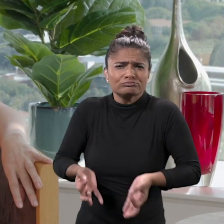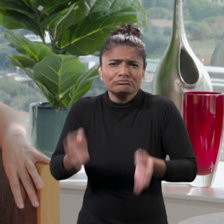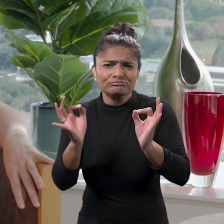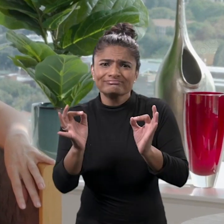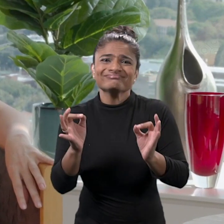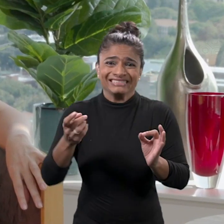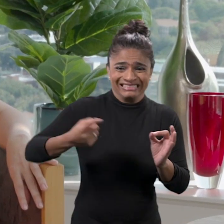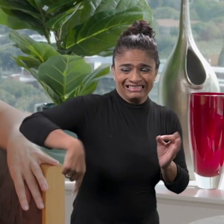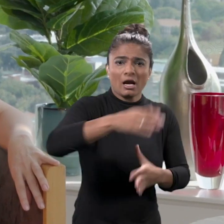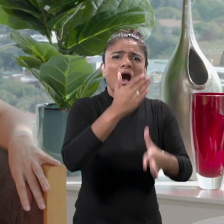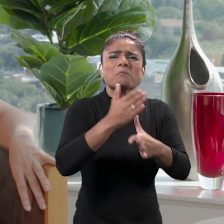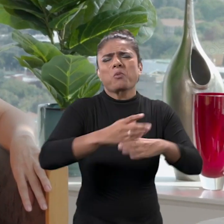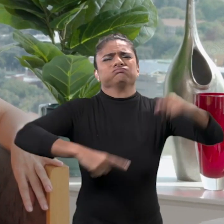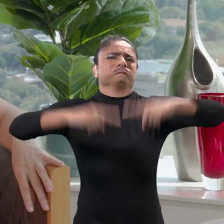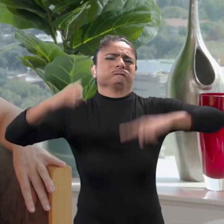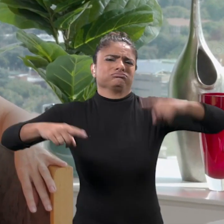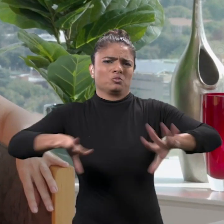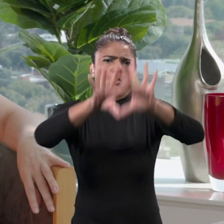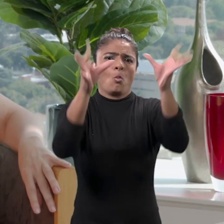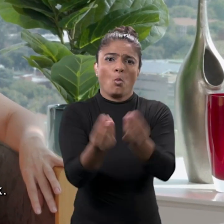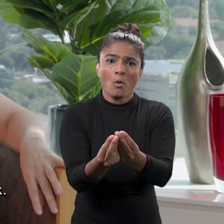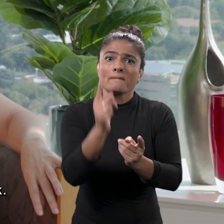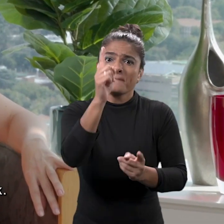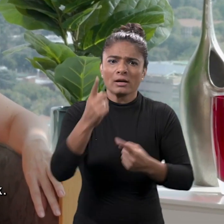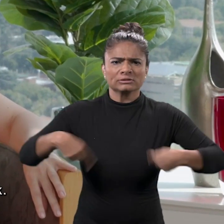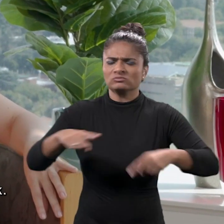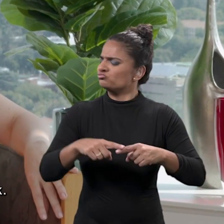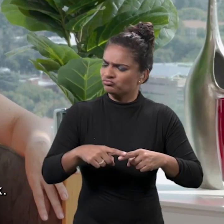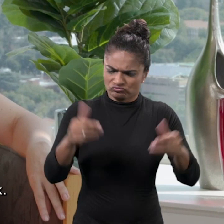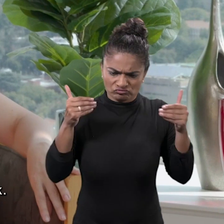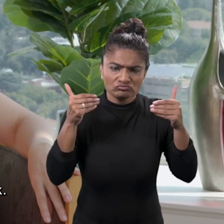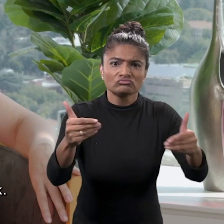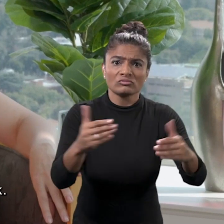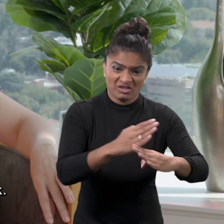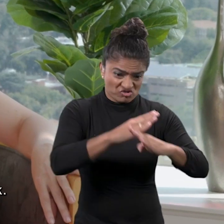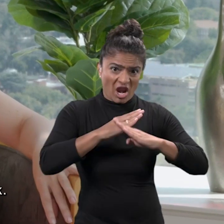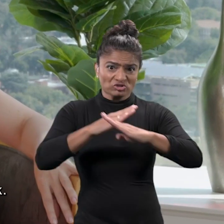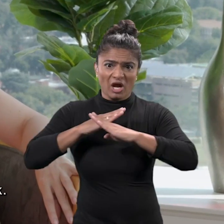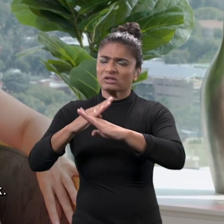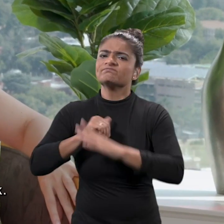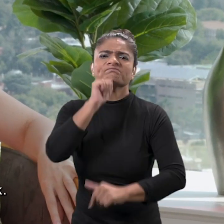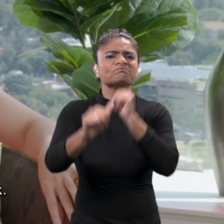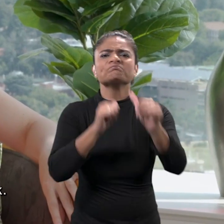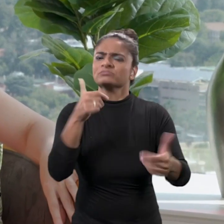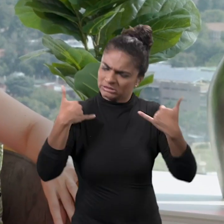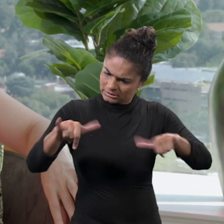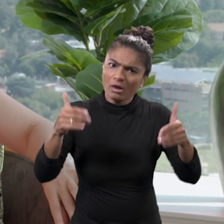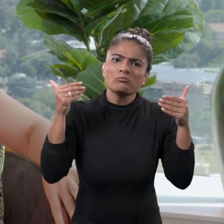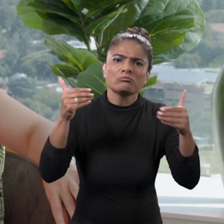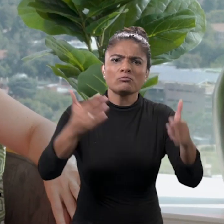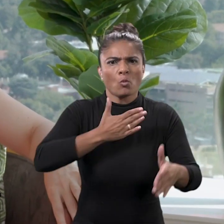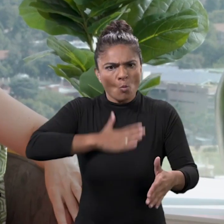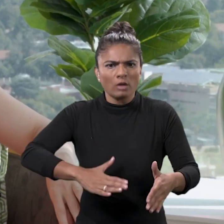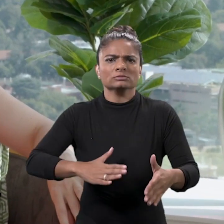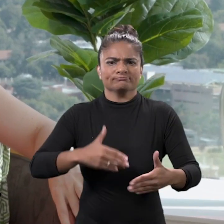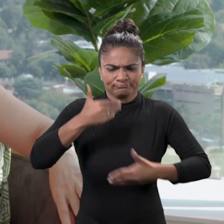kwaliteit onderwys en indiensneming om net 'n paar te noem. Hulle het eenvoudig besluit dat hierdie uitdagings hulle nie gaan terughou nie. Hulle het